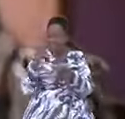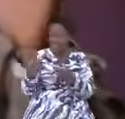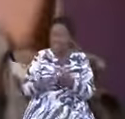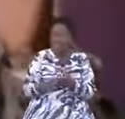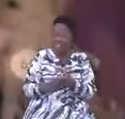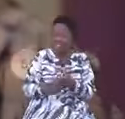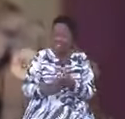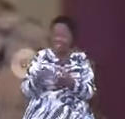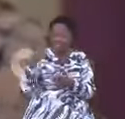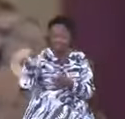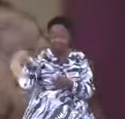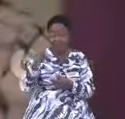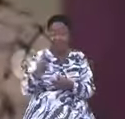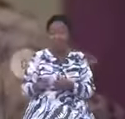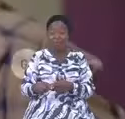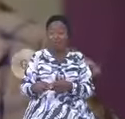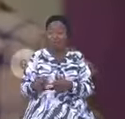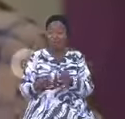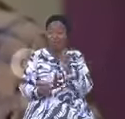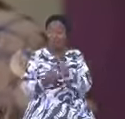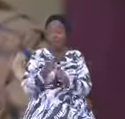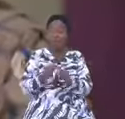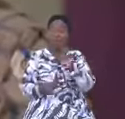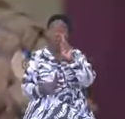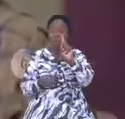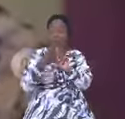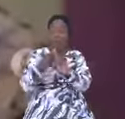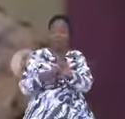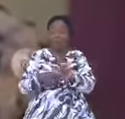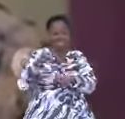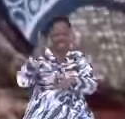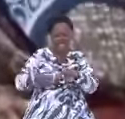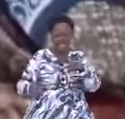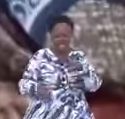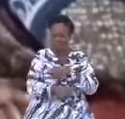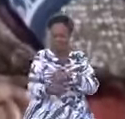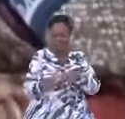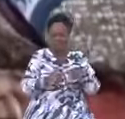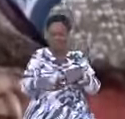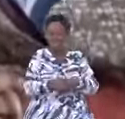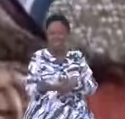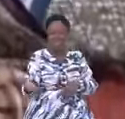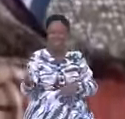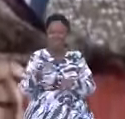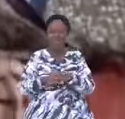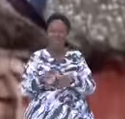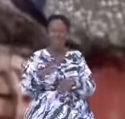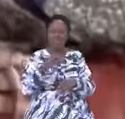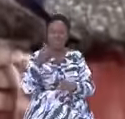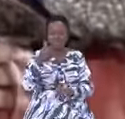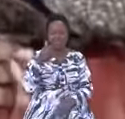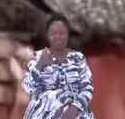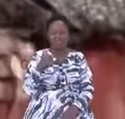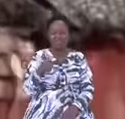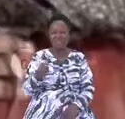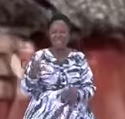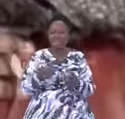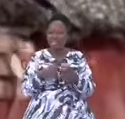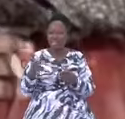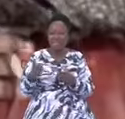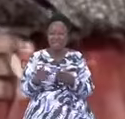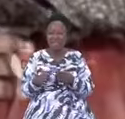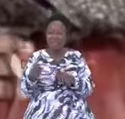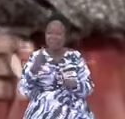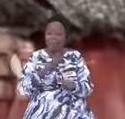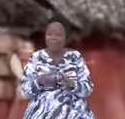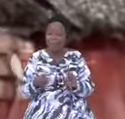parce que un mois passé ne pourrait plus rien fait tout le temps couché on le devait l'aider à tout faire mais cette nuit là